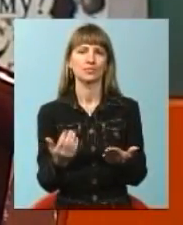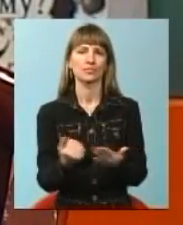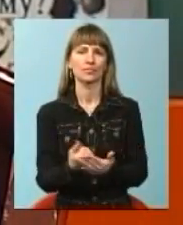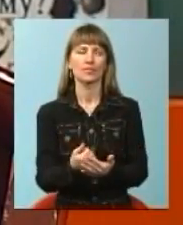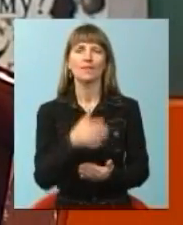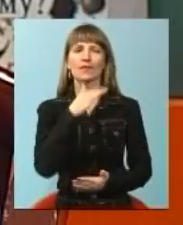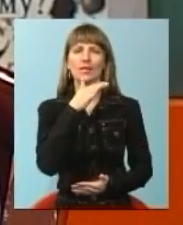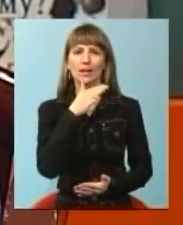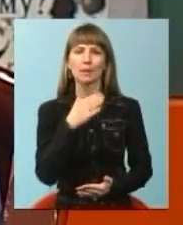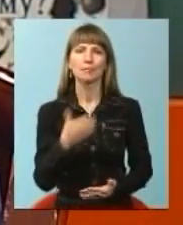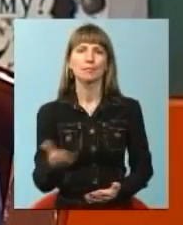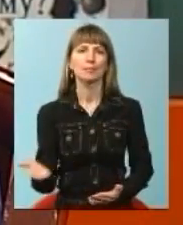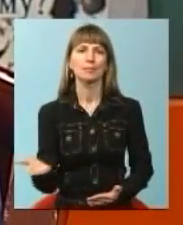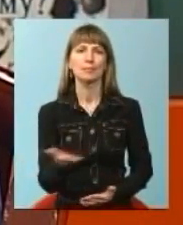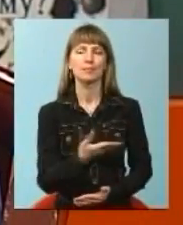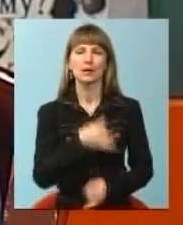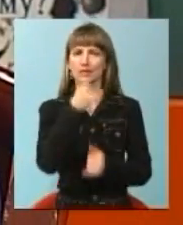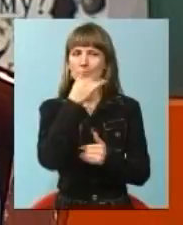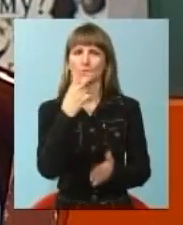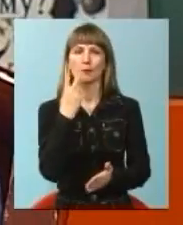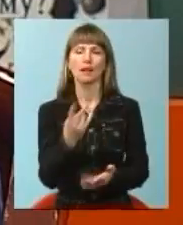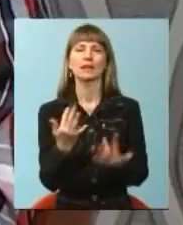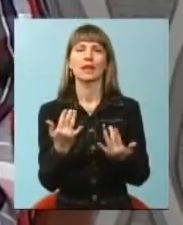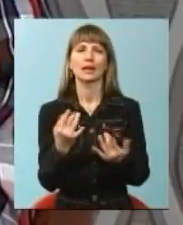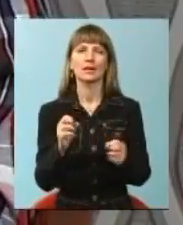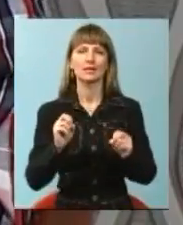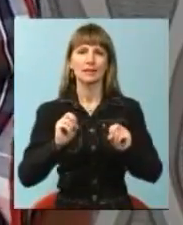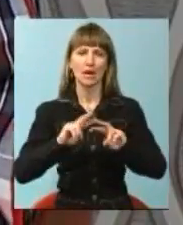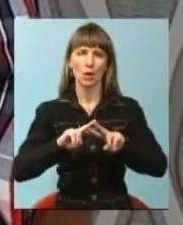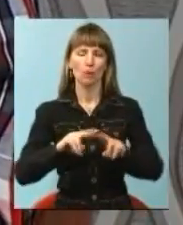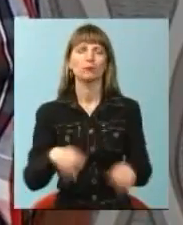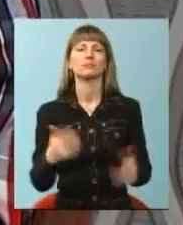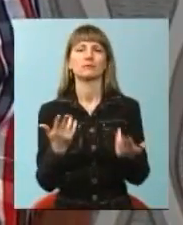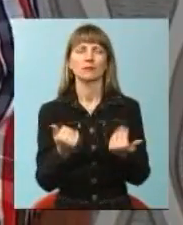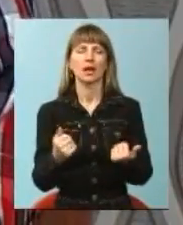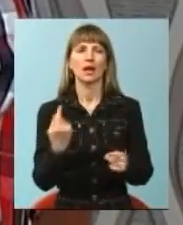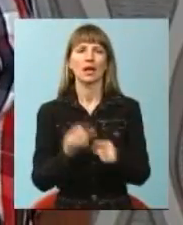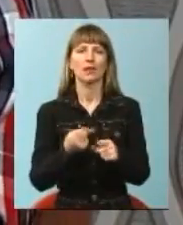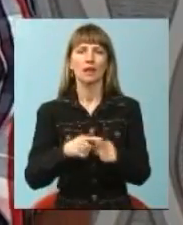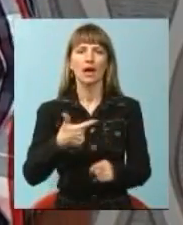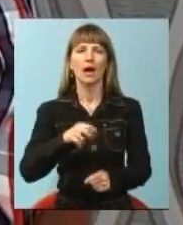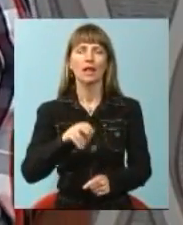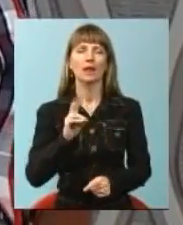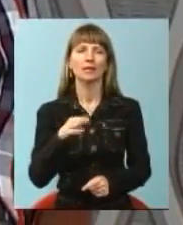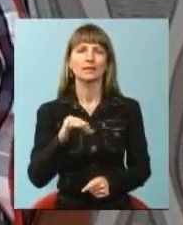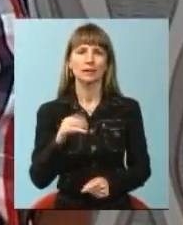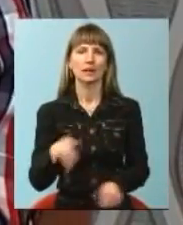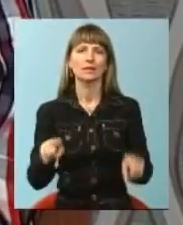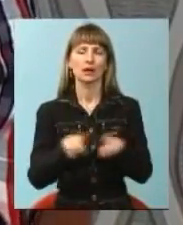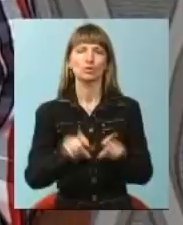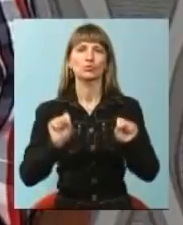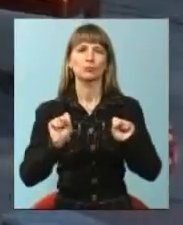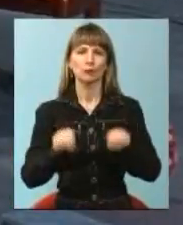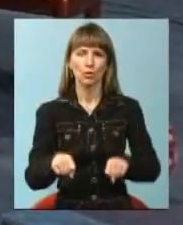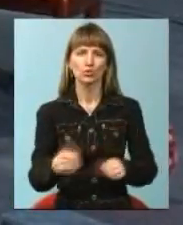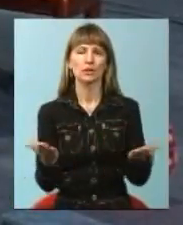якесь час ми не зможемо бачити деяких зірок. Так, або ті ж самі галактики, якщо ти вже згадав про галактики, вони також